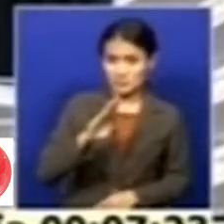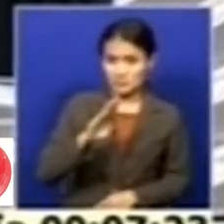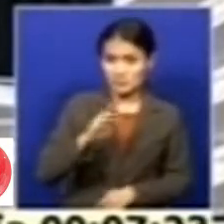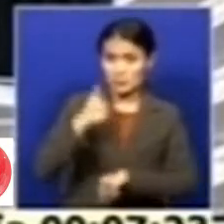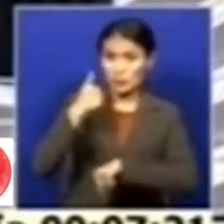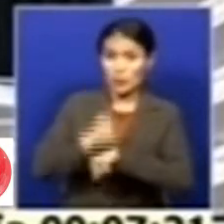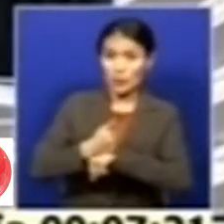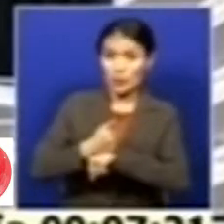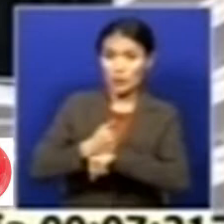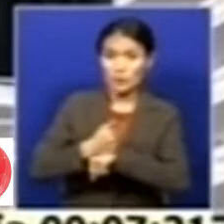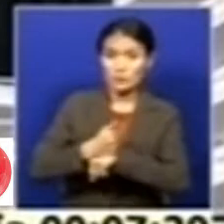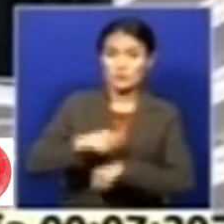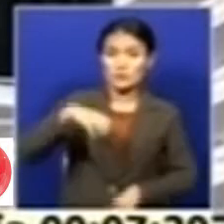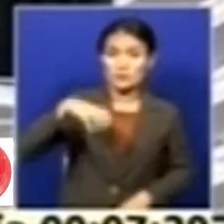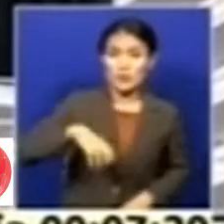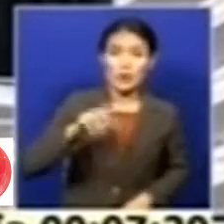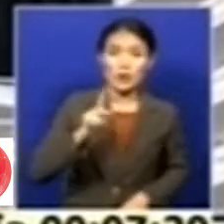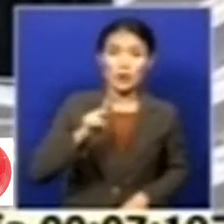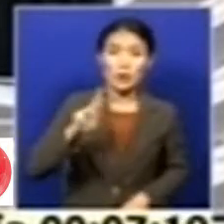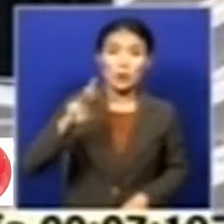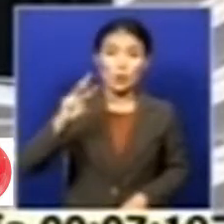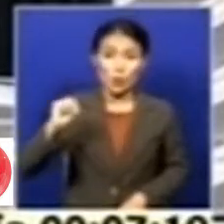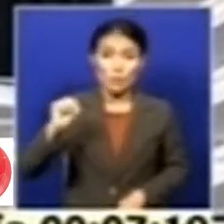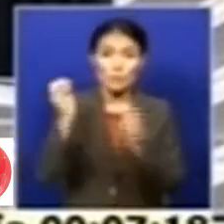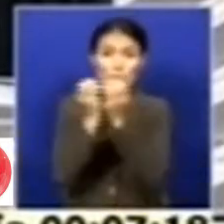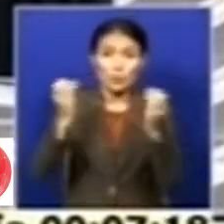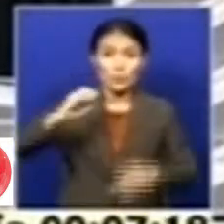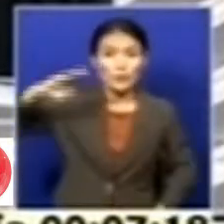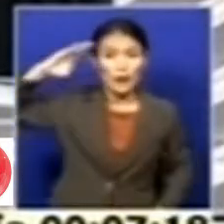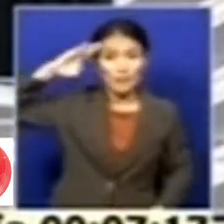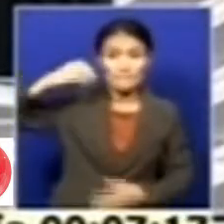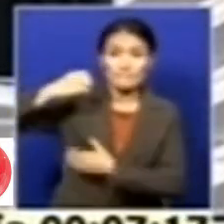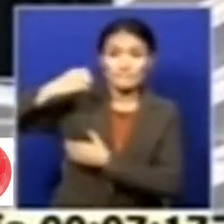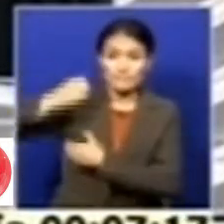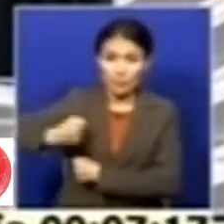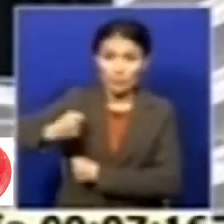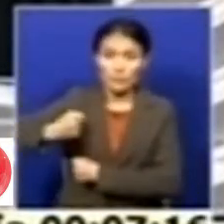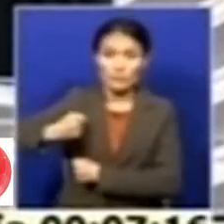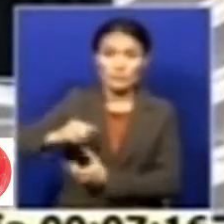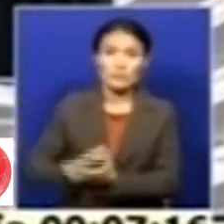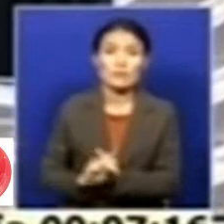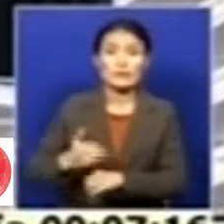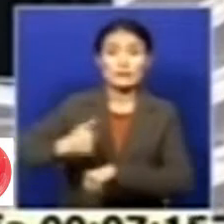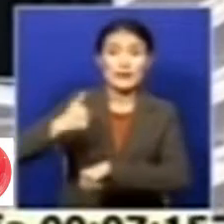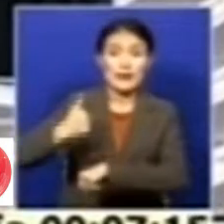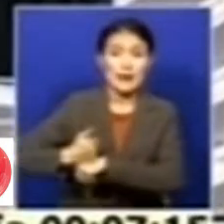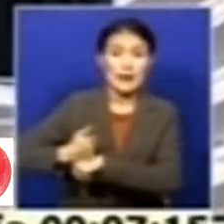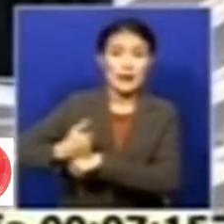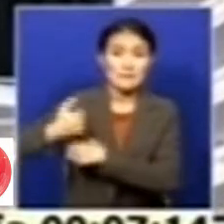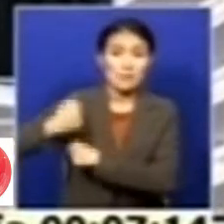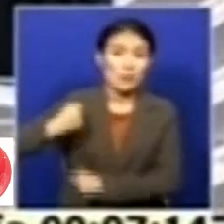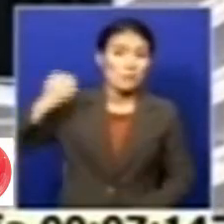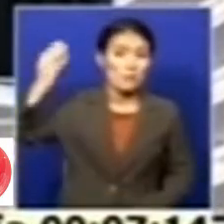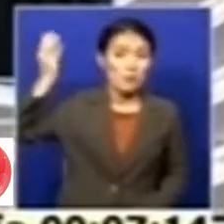งานกรมพระธรรมนูญทหารบกอดีตนายทหารปฏิบัติการประจำกองบัญชาการกองทัพบกปฏิบัติหน้า